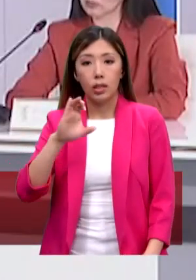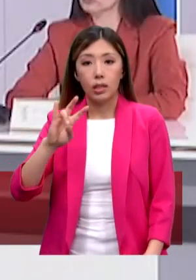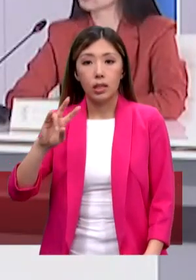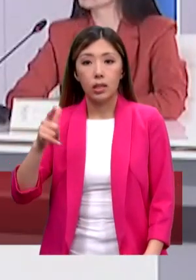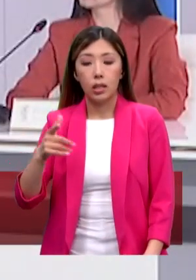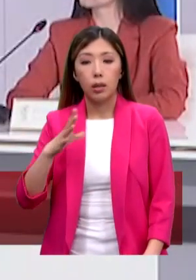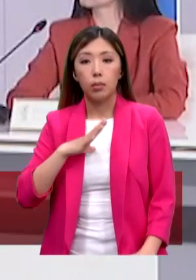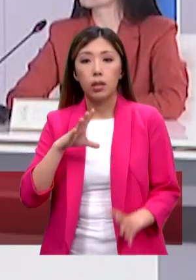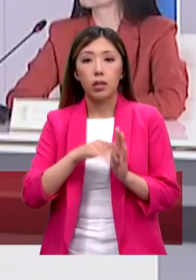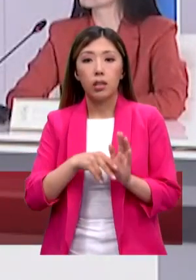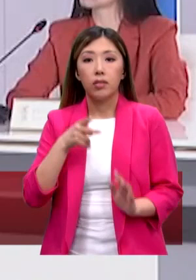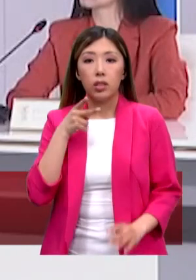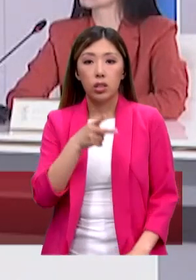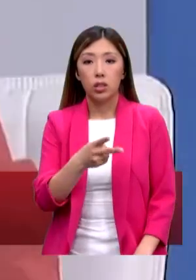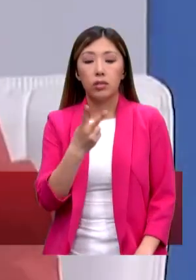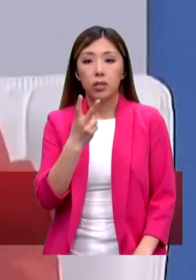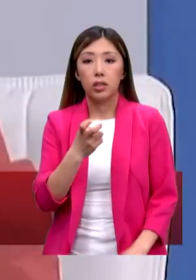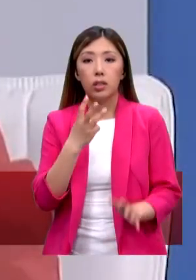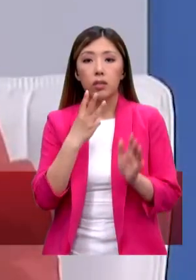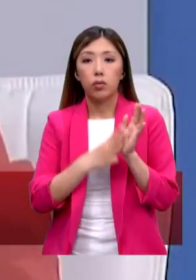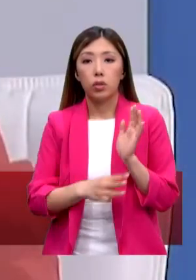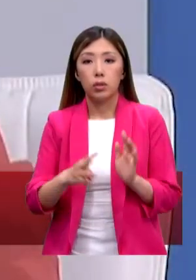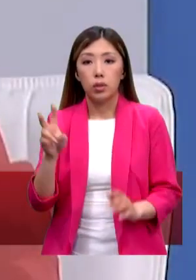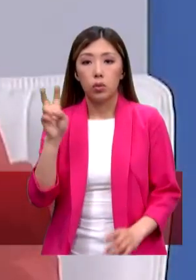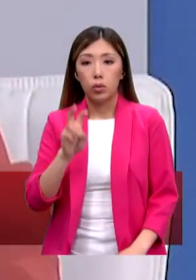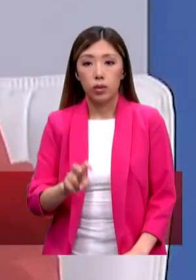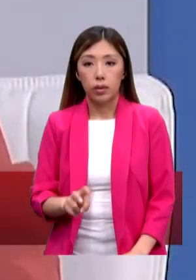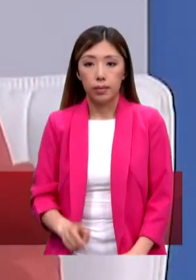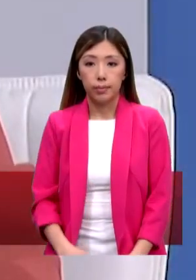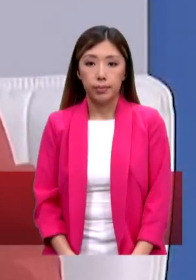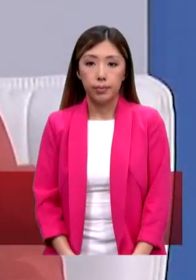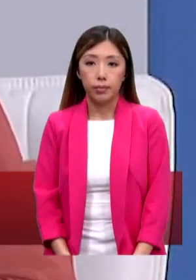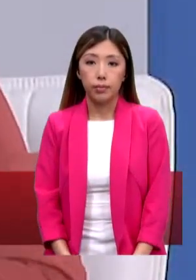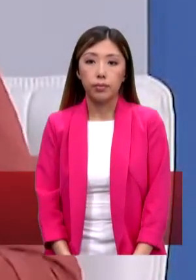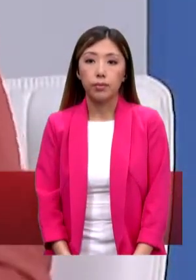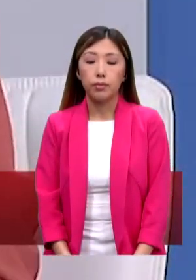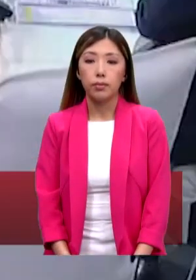составил 2289 долларов.